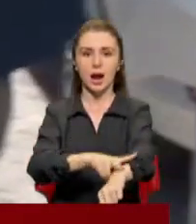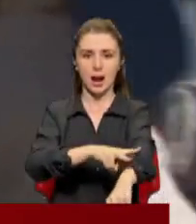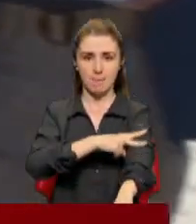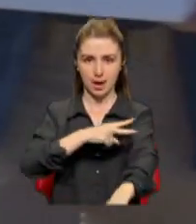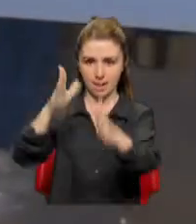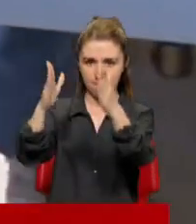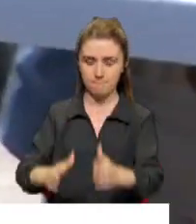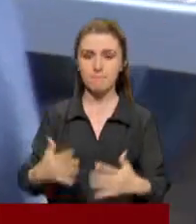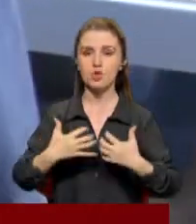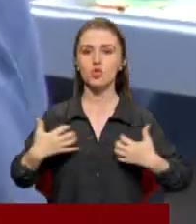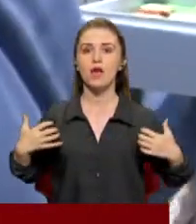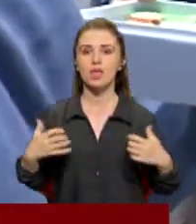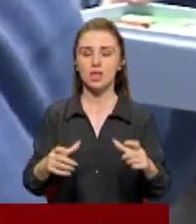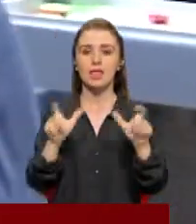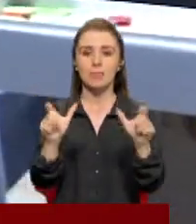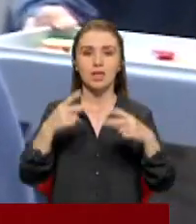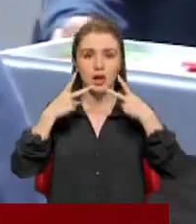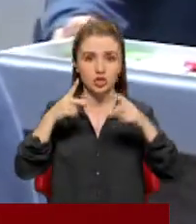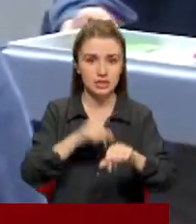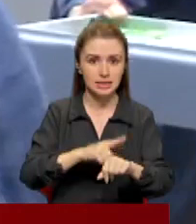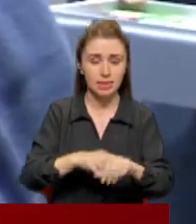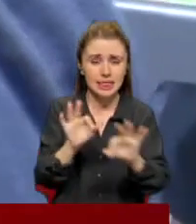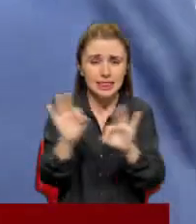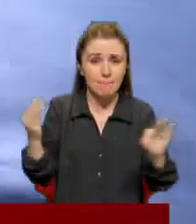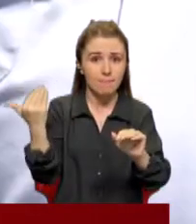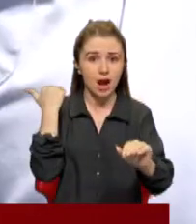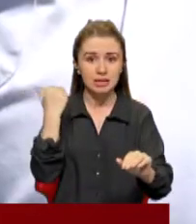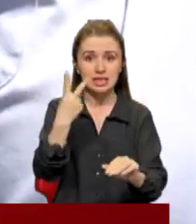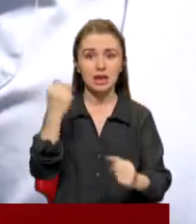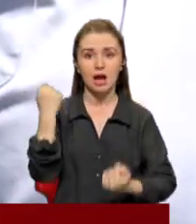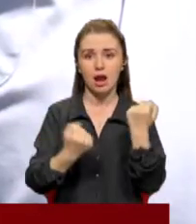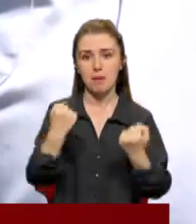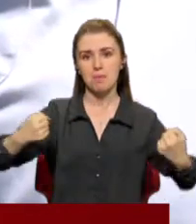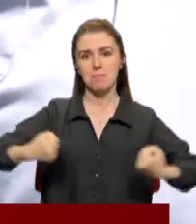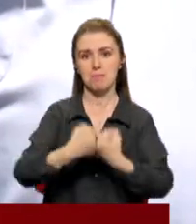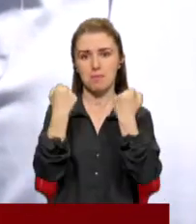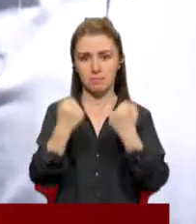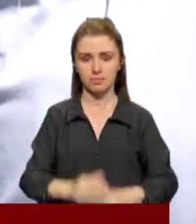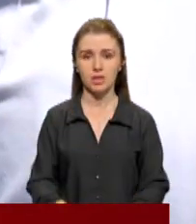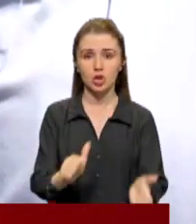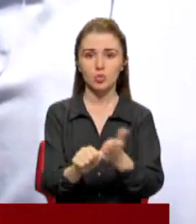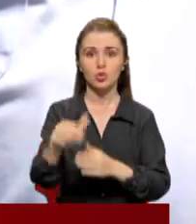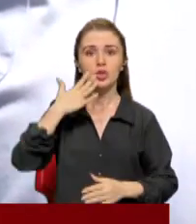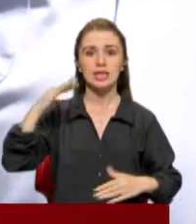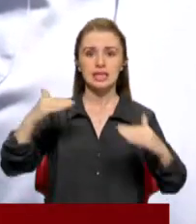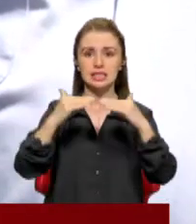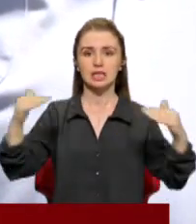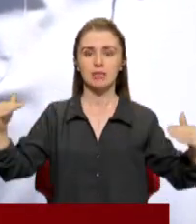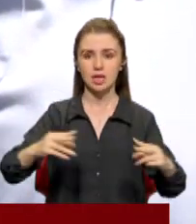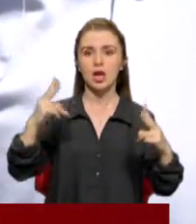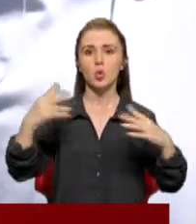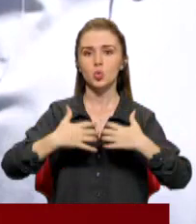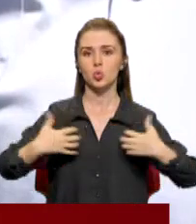Mustafa Çit güvenlik tedbirlerini açıkladığı sırada tam arkasında iki araç çarpıştı. Bütün deniz sınırlarımıza asayiş ve